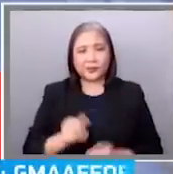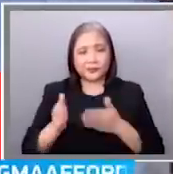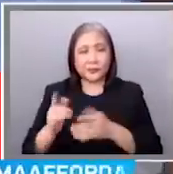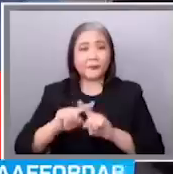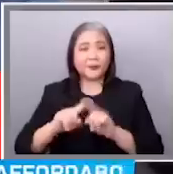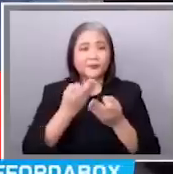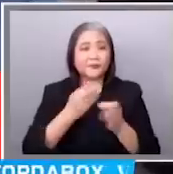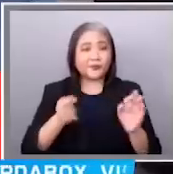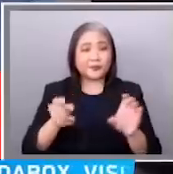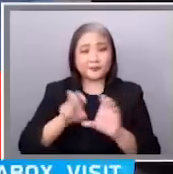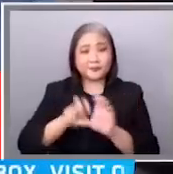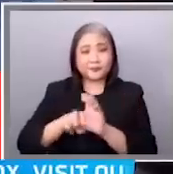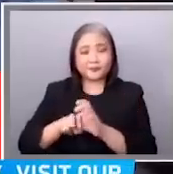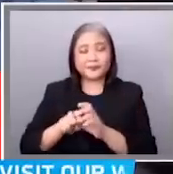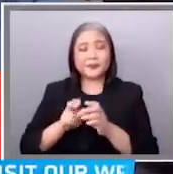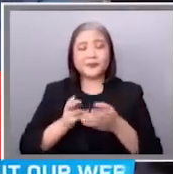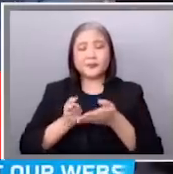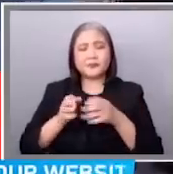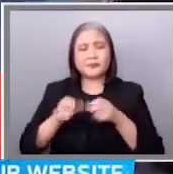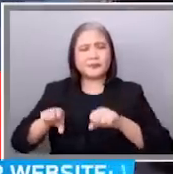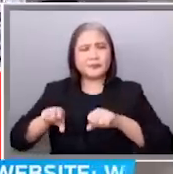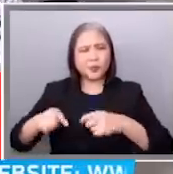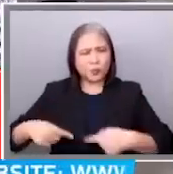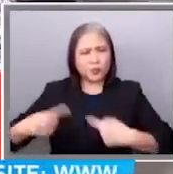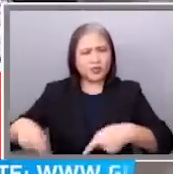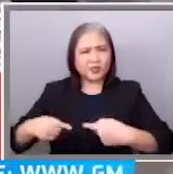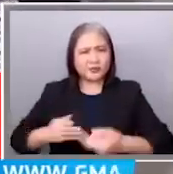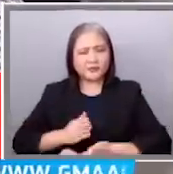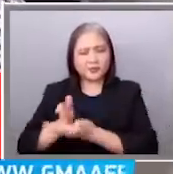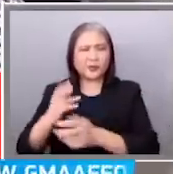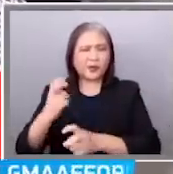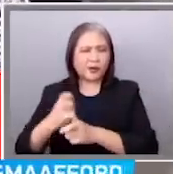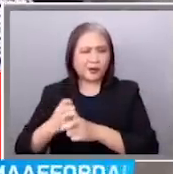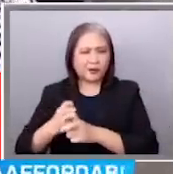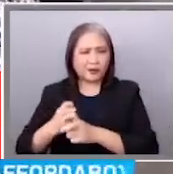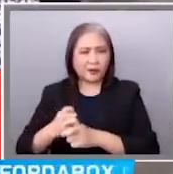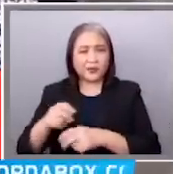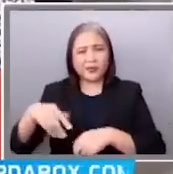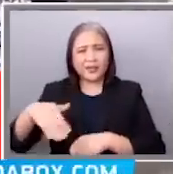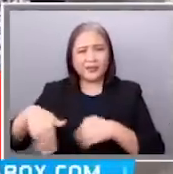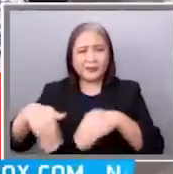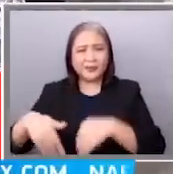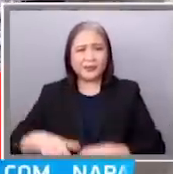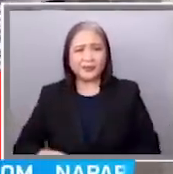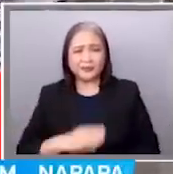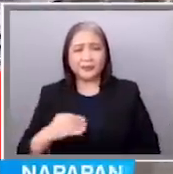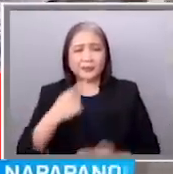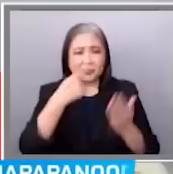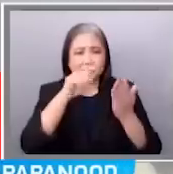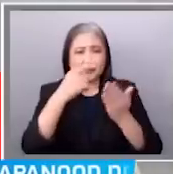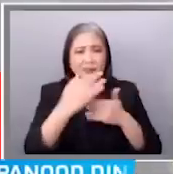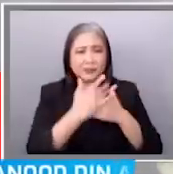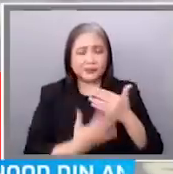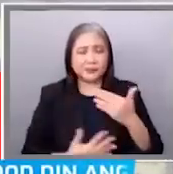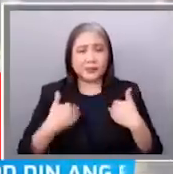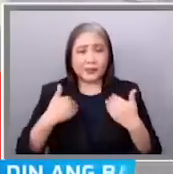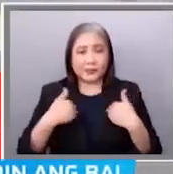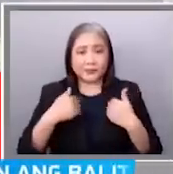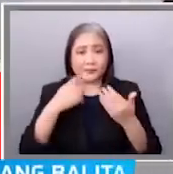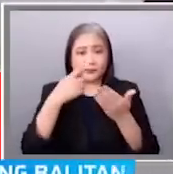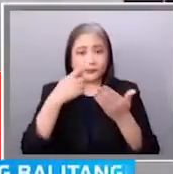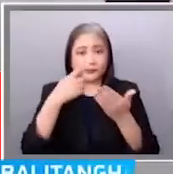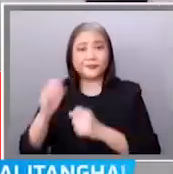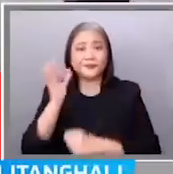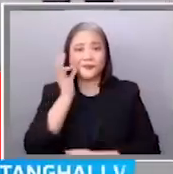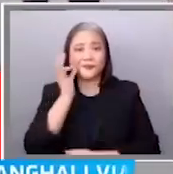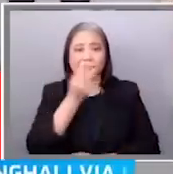hirap maglakad. May libreng blood pressure check din. Sa naturang kanto rin, may mga nagtitinda na ng mga bulaklak, gayon din sa